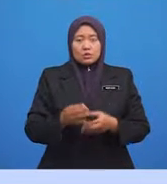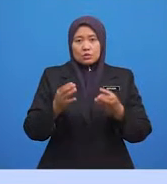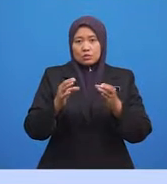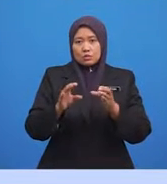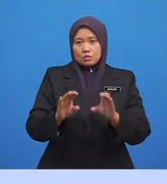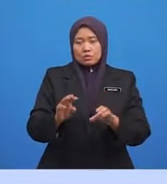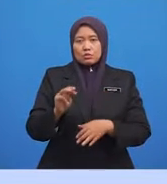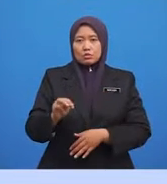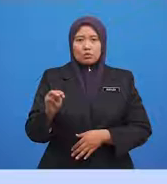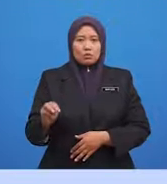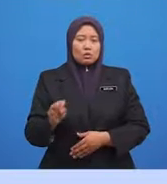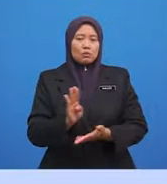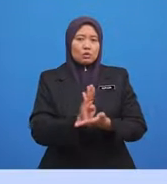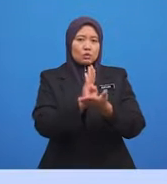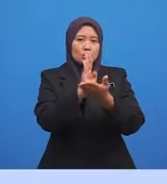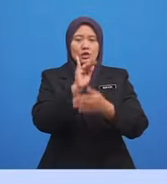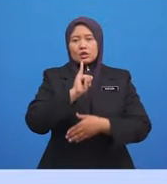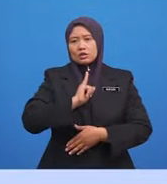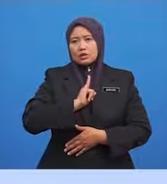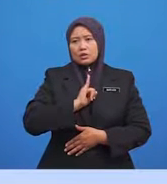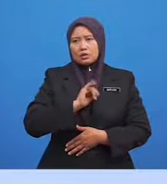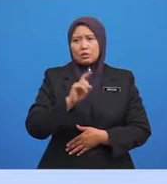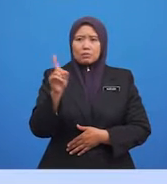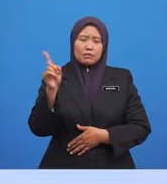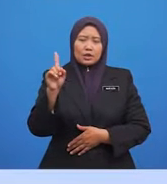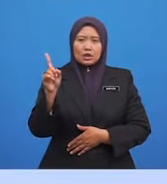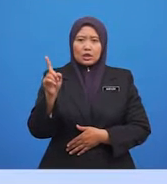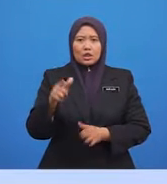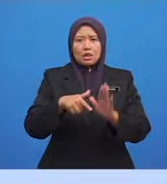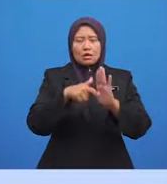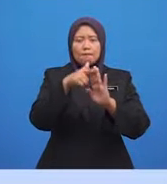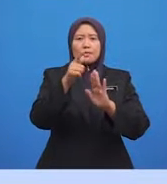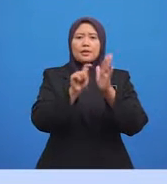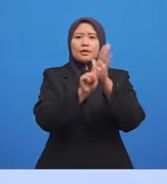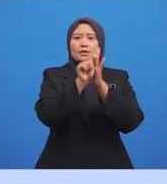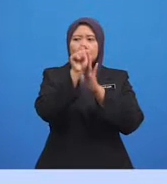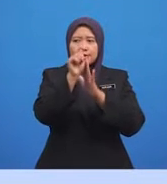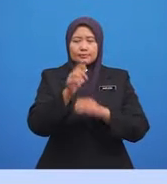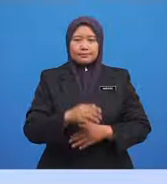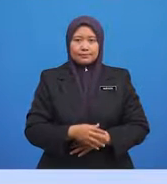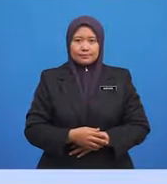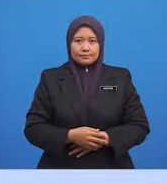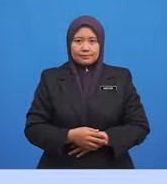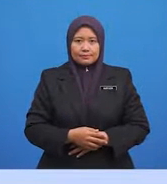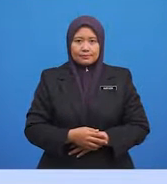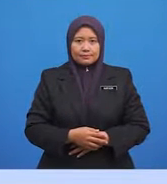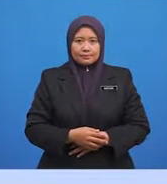bantu cikgu. Antara mereka, manakah yang lebih tinggi?